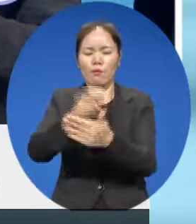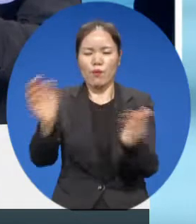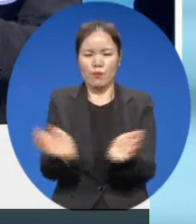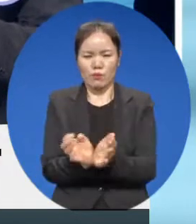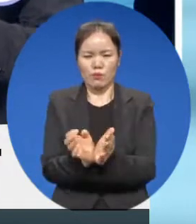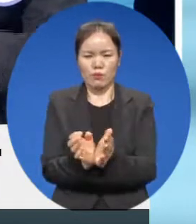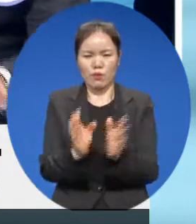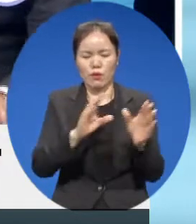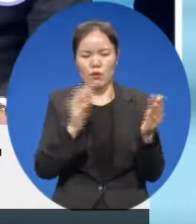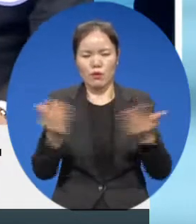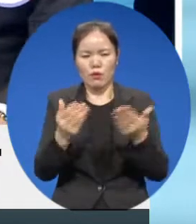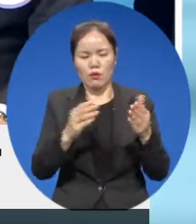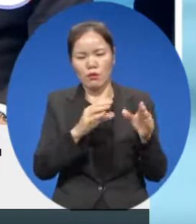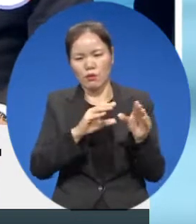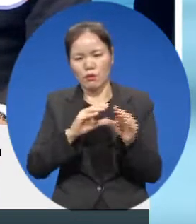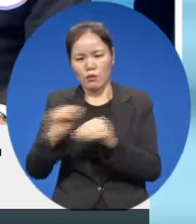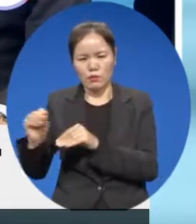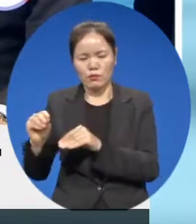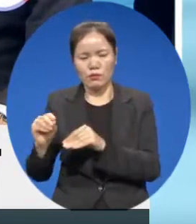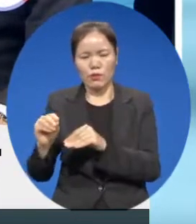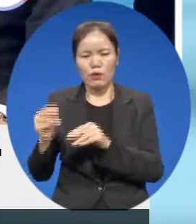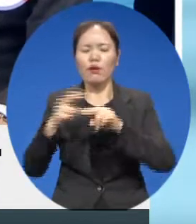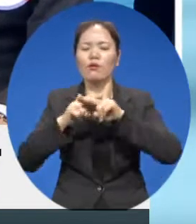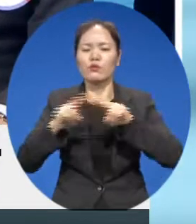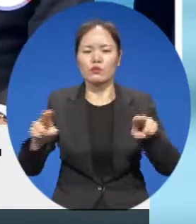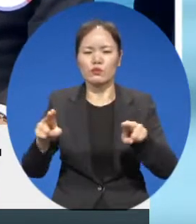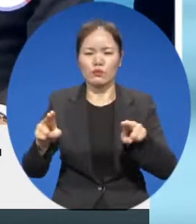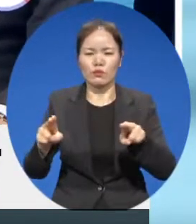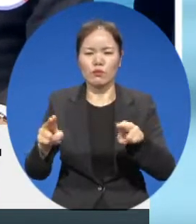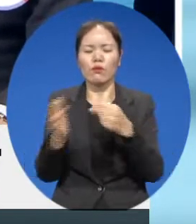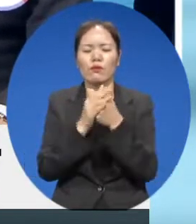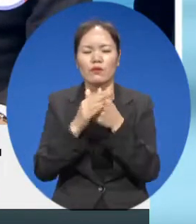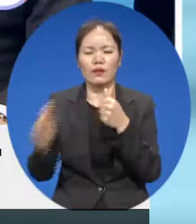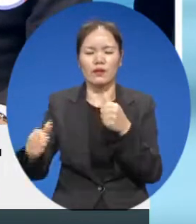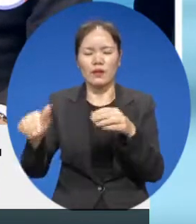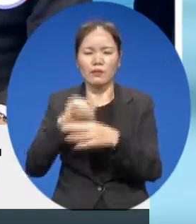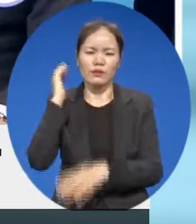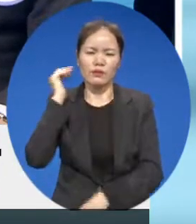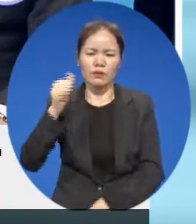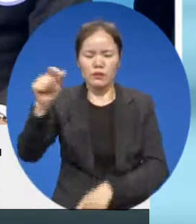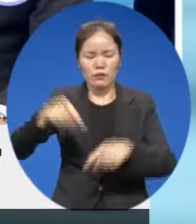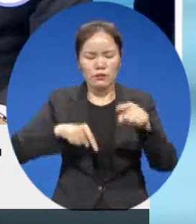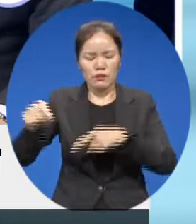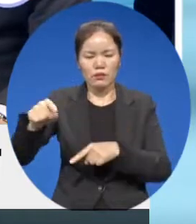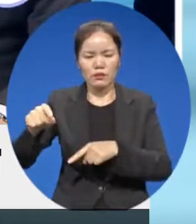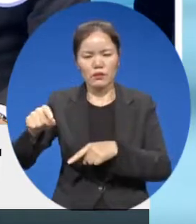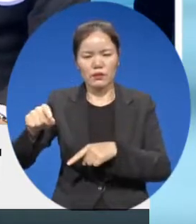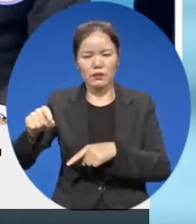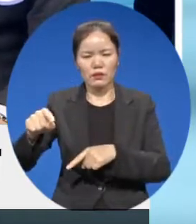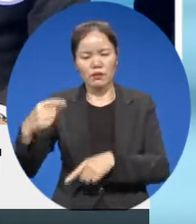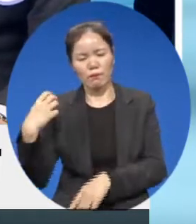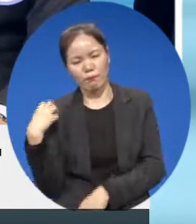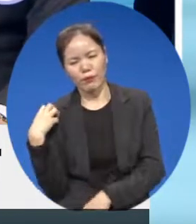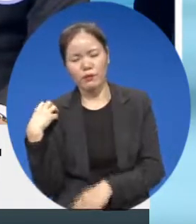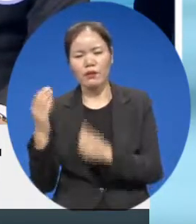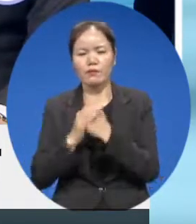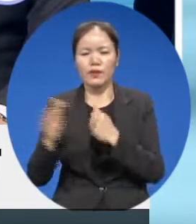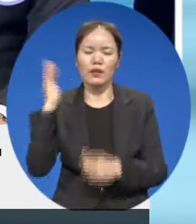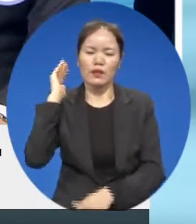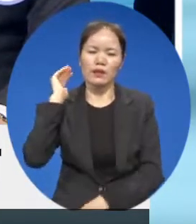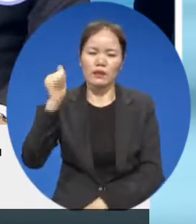인정되지 않았으며 그런 그로 인해 문제 인 대통령의 정치적 부담감도 컵에서 커져 버렸기 때문에 대통령 장에서는 순서대로